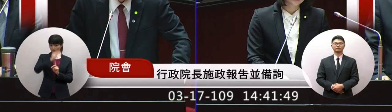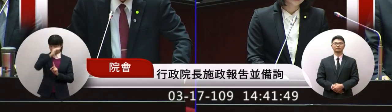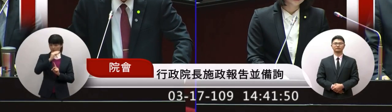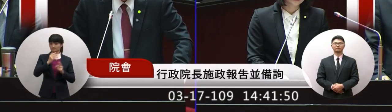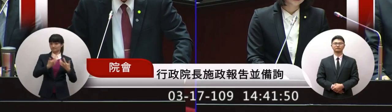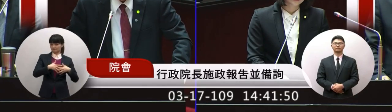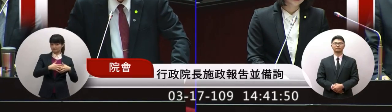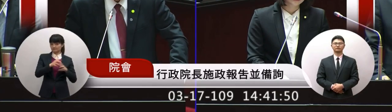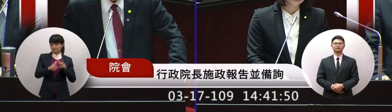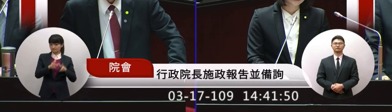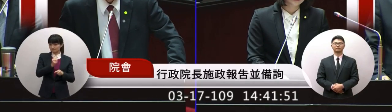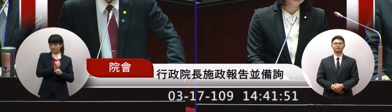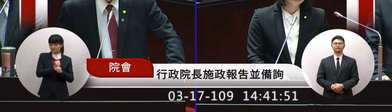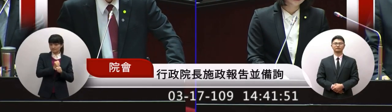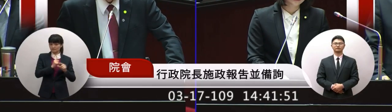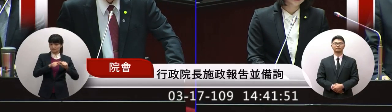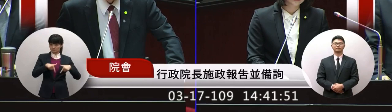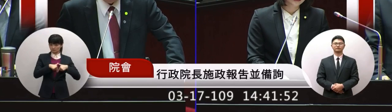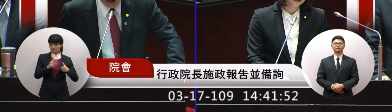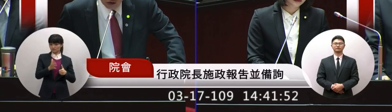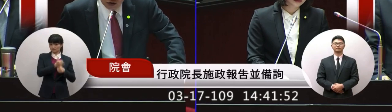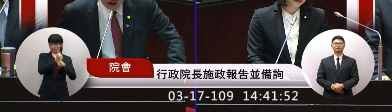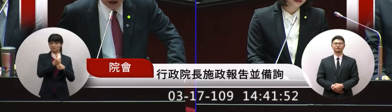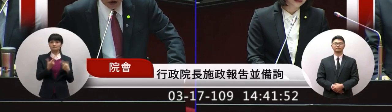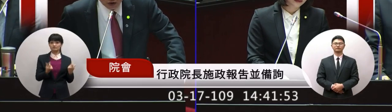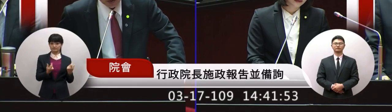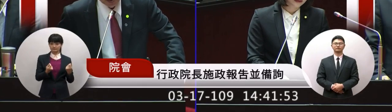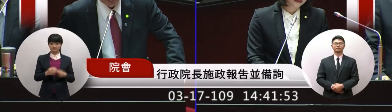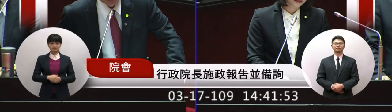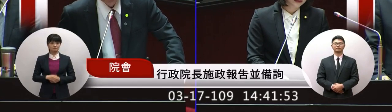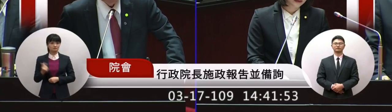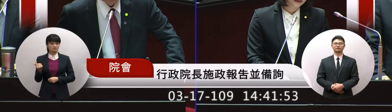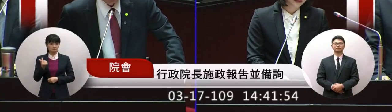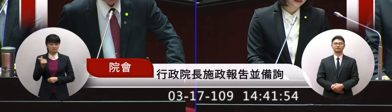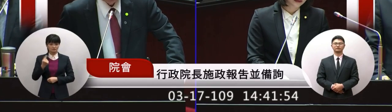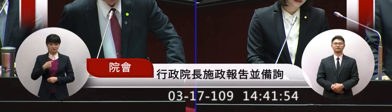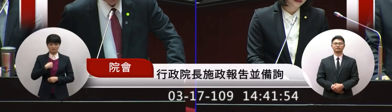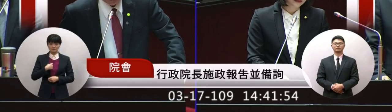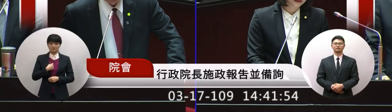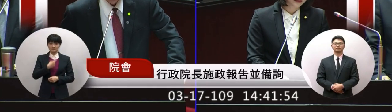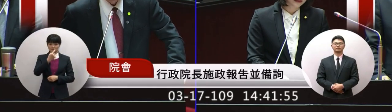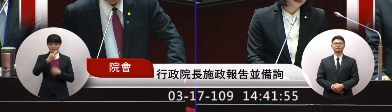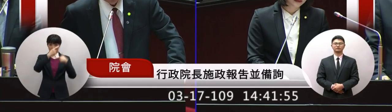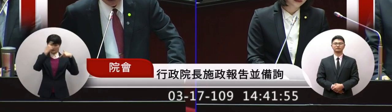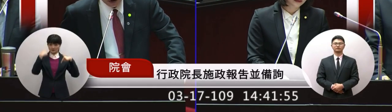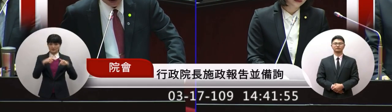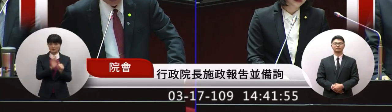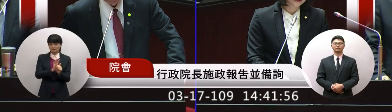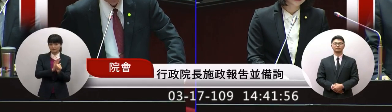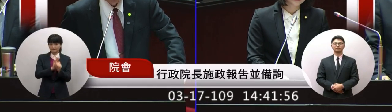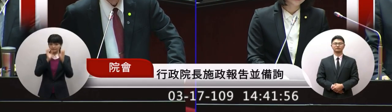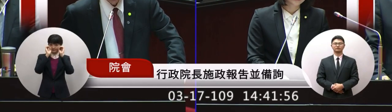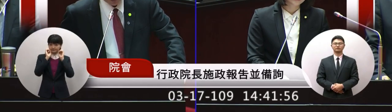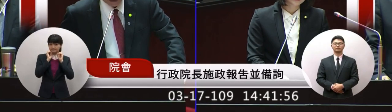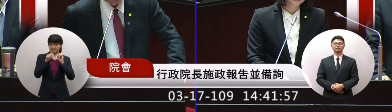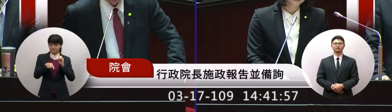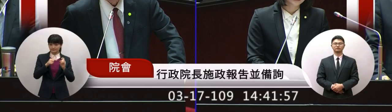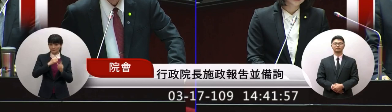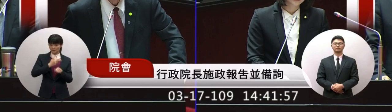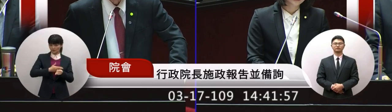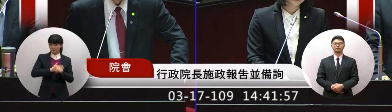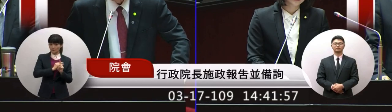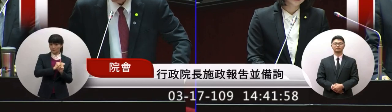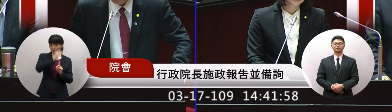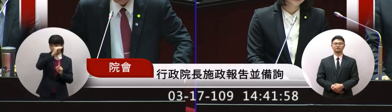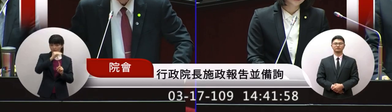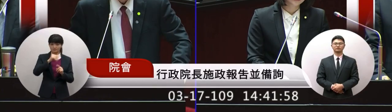我举一个例子，就是像我们的高阶的伺服器，这个部分牵涉到 security 跟 trust 的